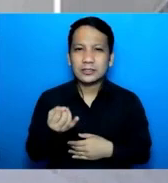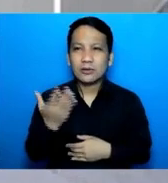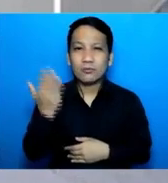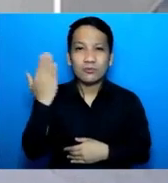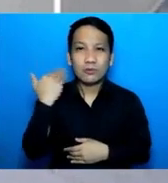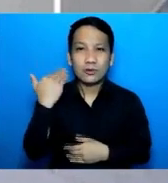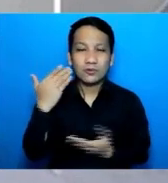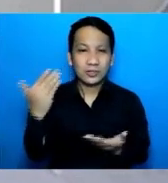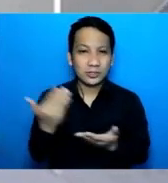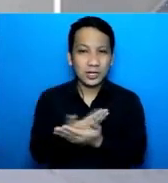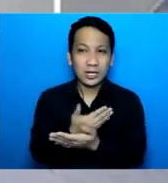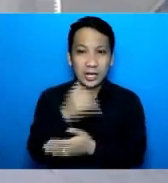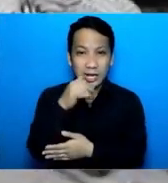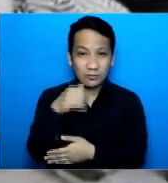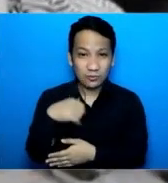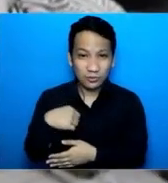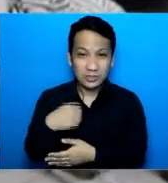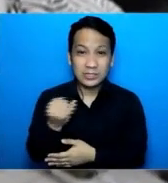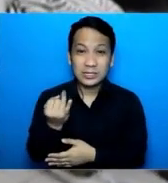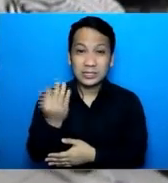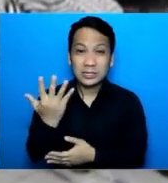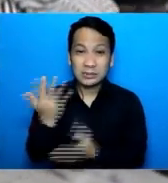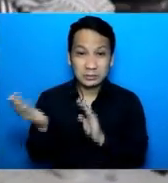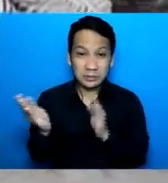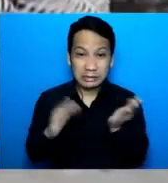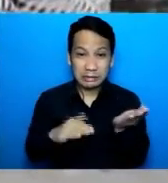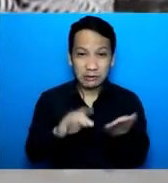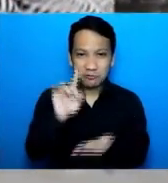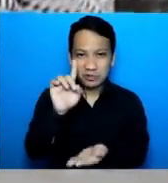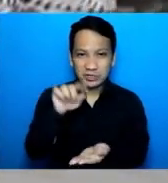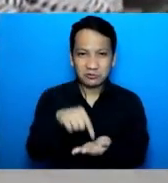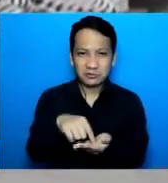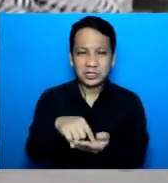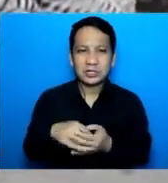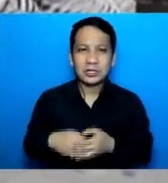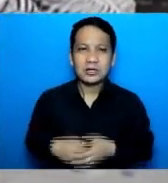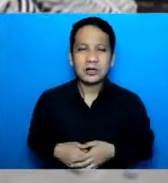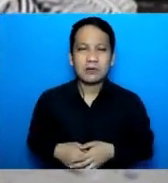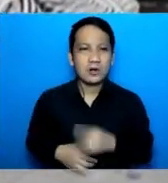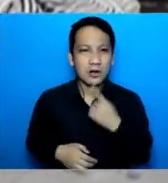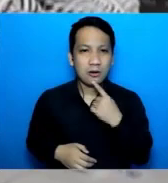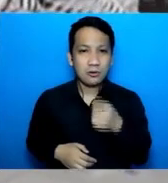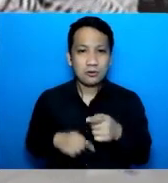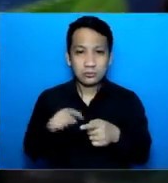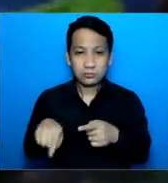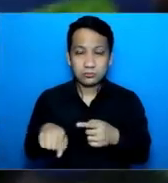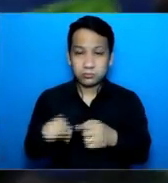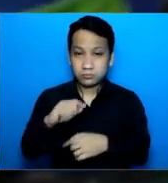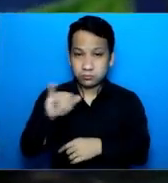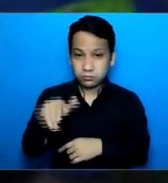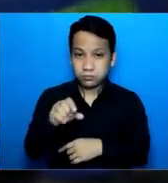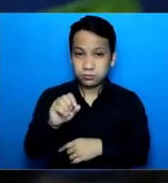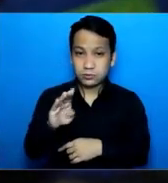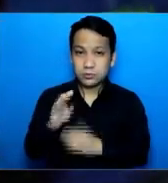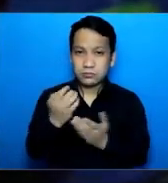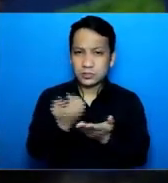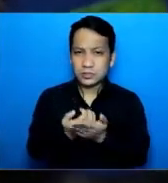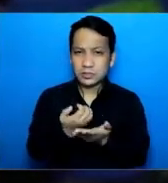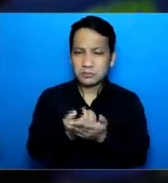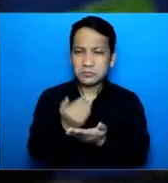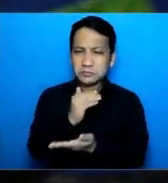new deaths kahapon. Ayon sa Health Ministry ng Indonesia, bukod sa Java Island na itinuturing na economic center ng